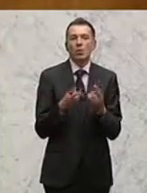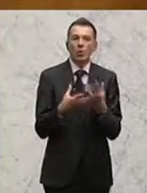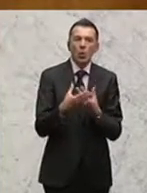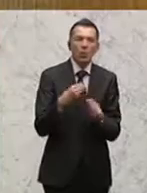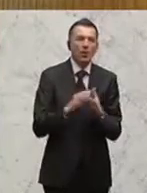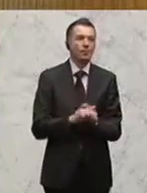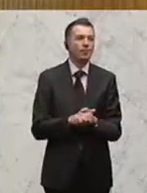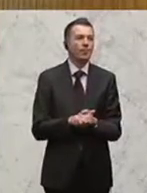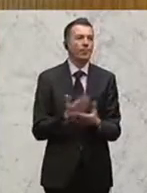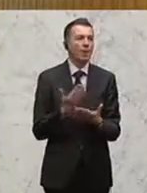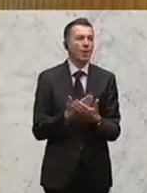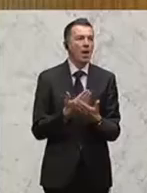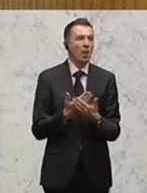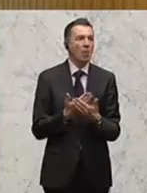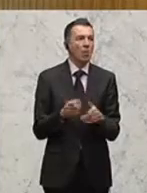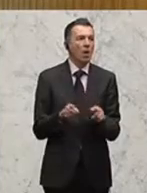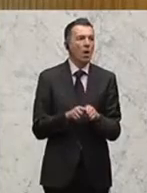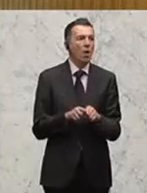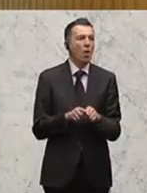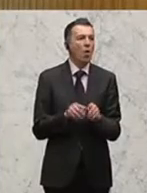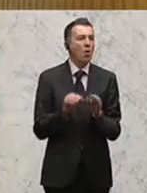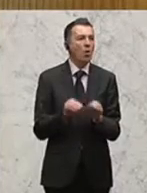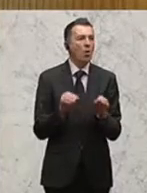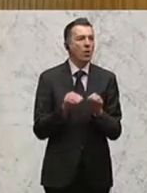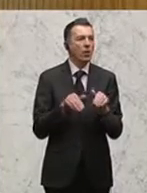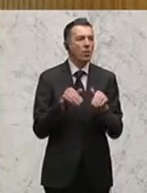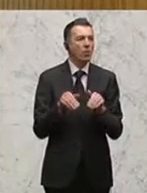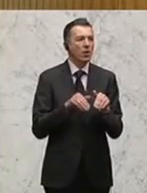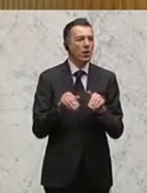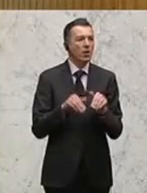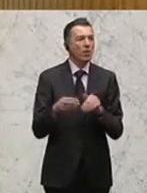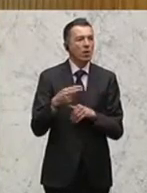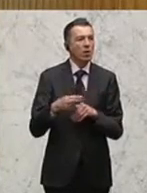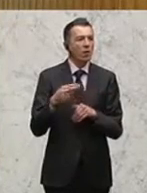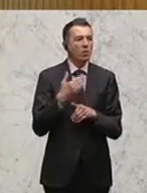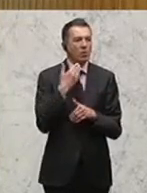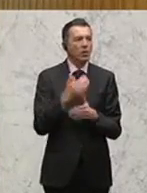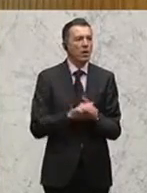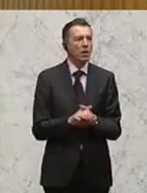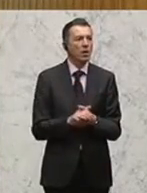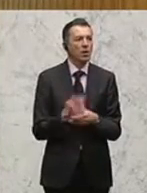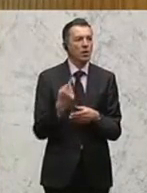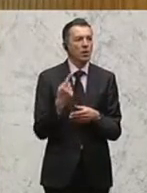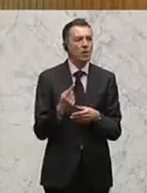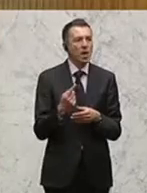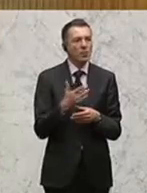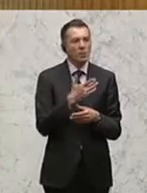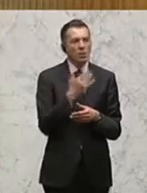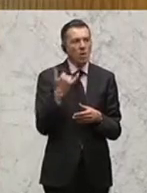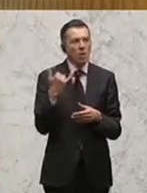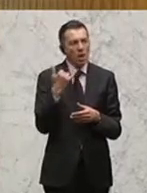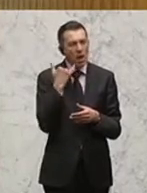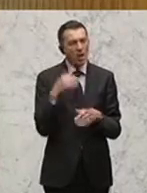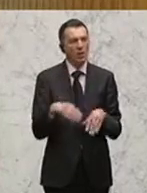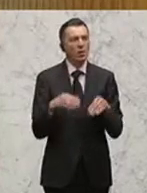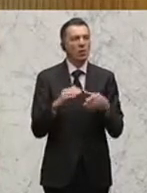um? Deswegen bin ich auch der Unterrichtsministerin Heine-Schossek dankbar, dass sie hier eine eigene Hotline ins Leben